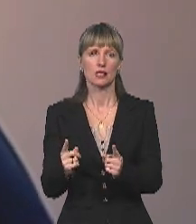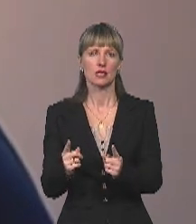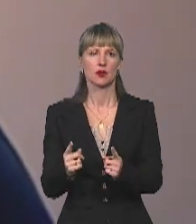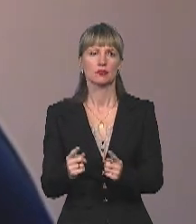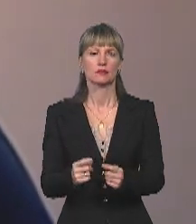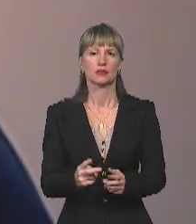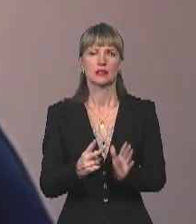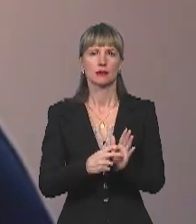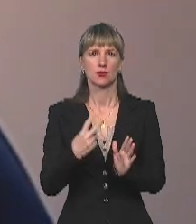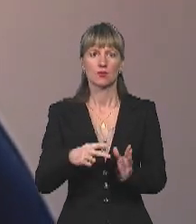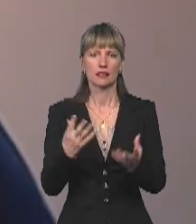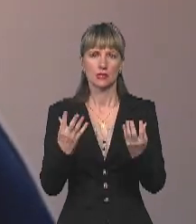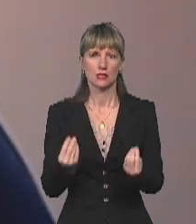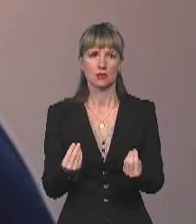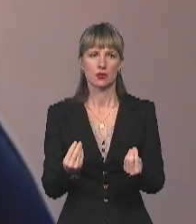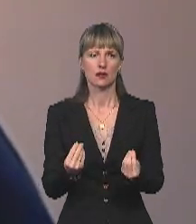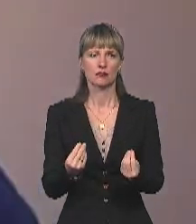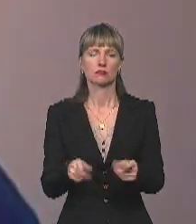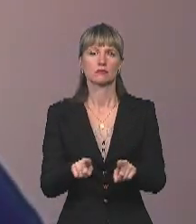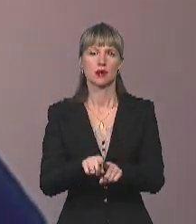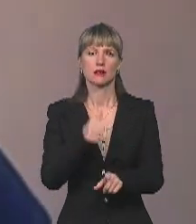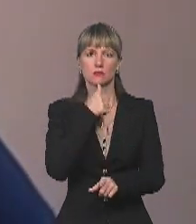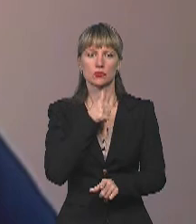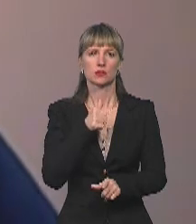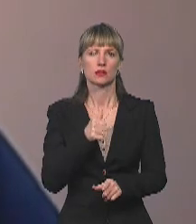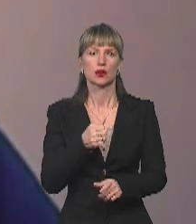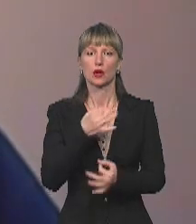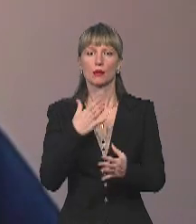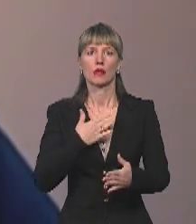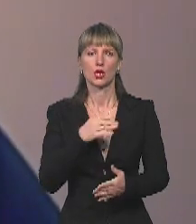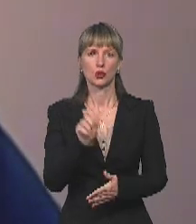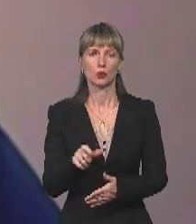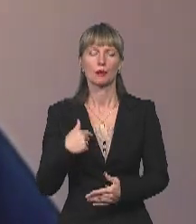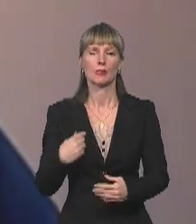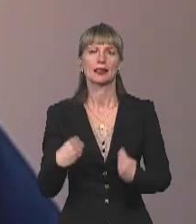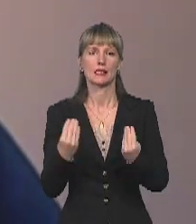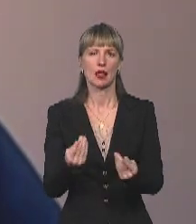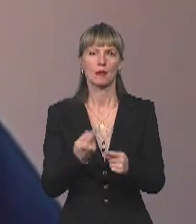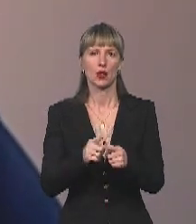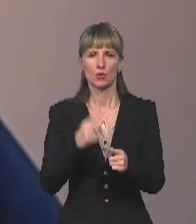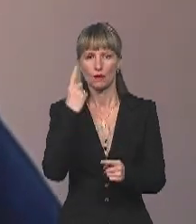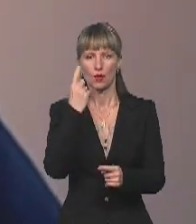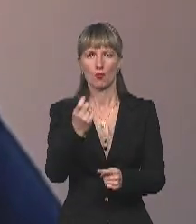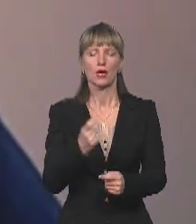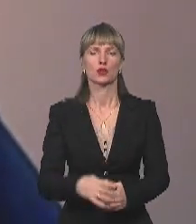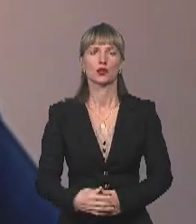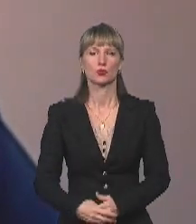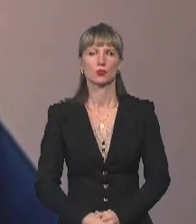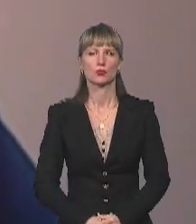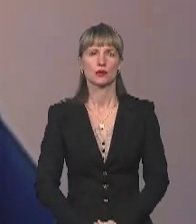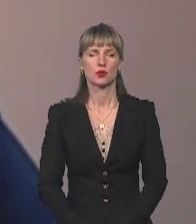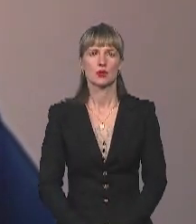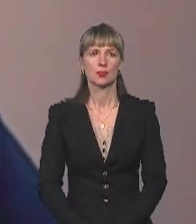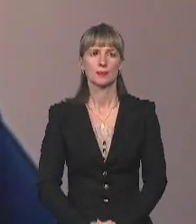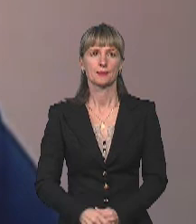720 днів. Ну, таким чином. Любий наш клієнт, і ми надаємо цю інформацію,